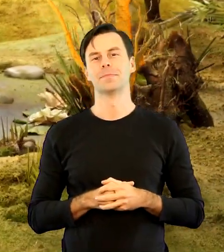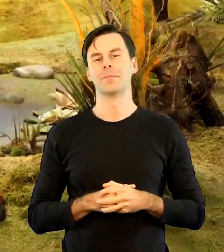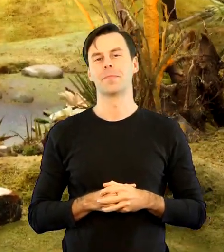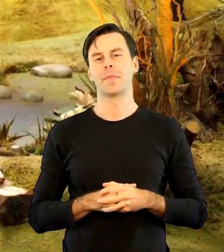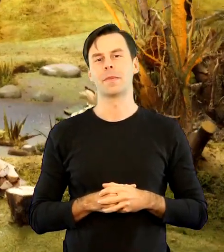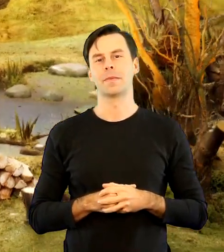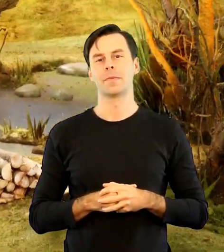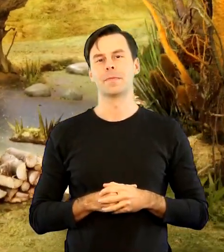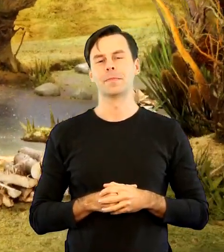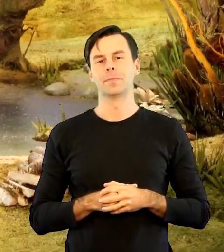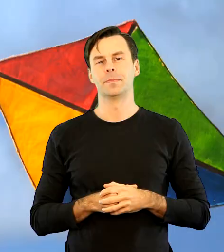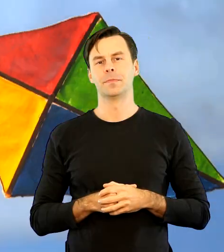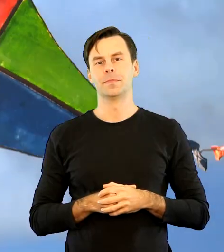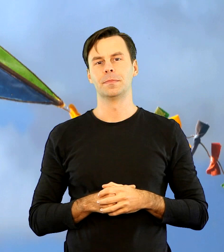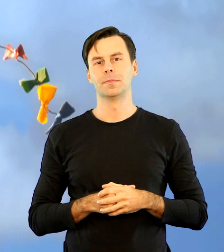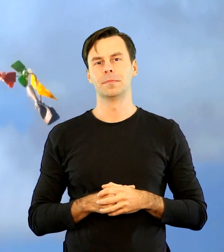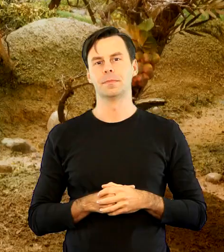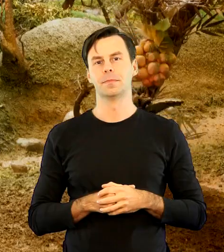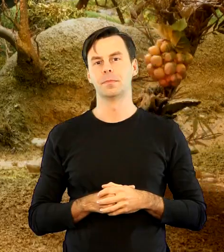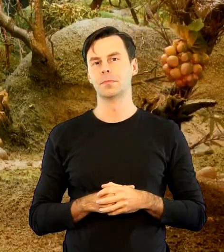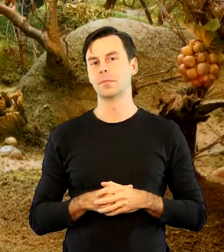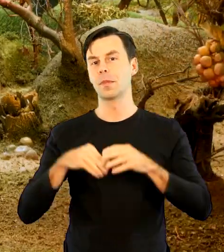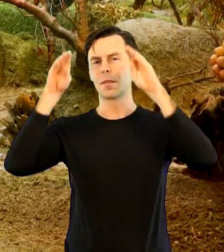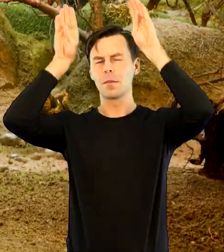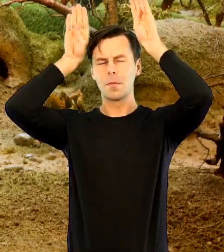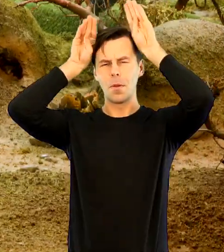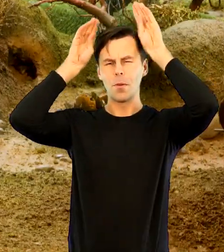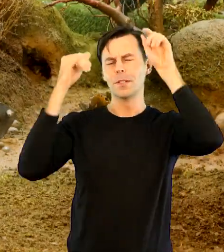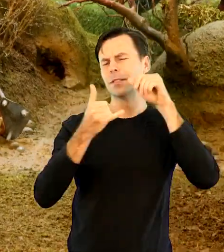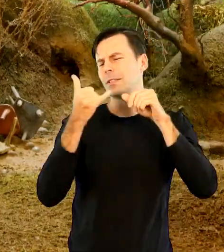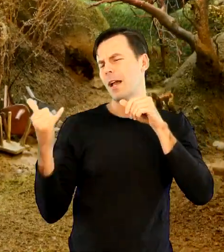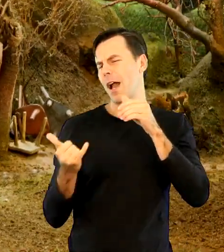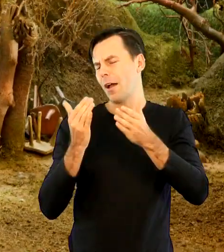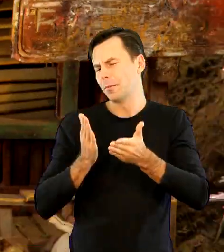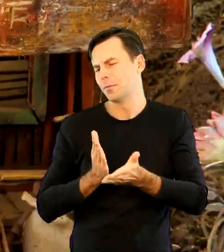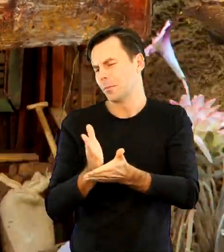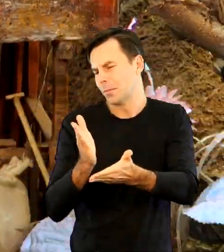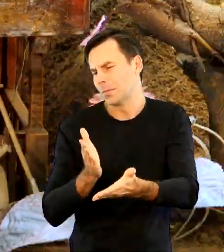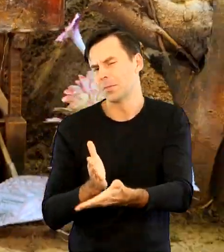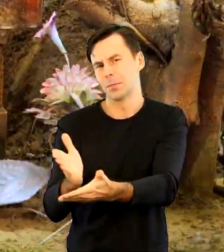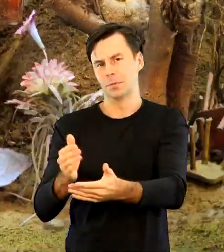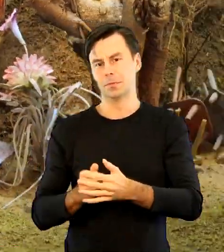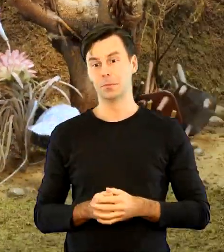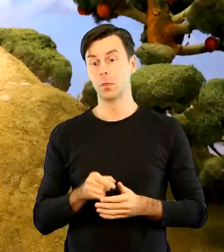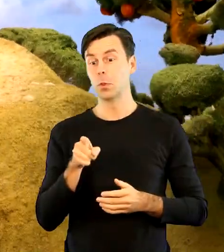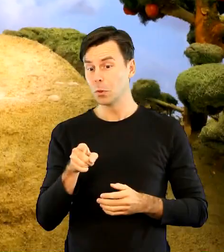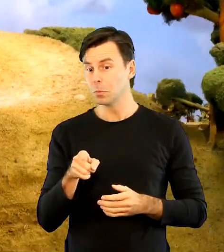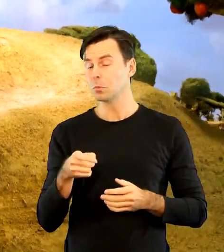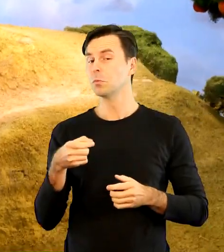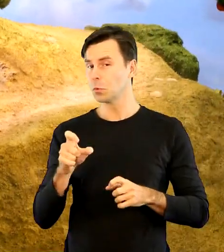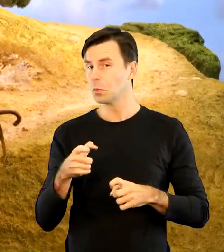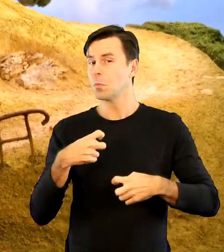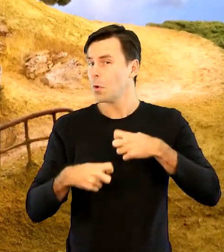parauszek. Parauszek, parauszek. On cię nigdy nie zawiedzie